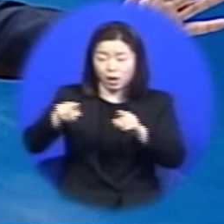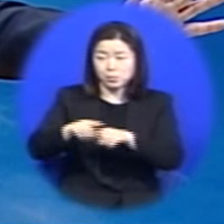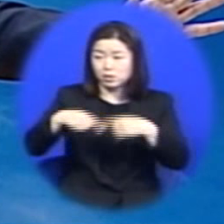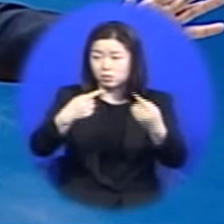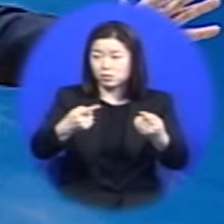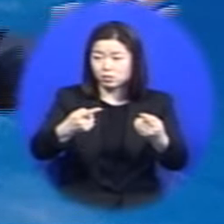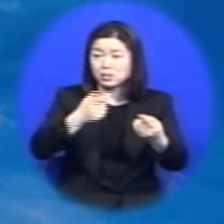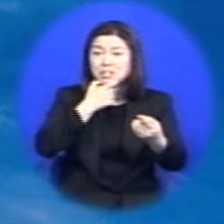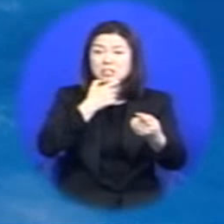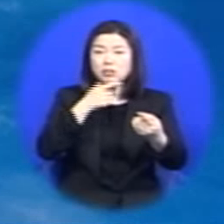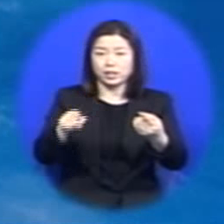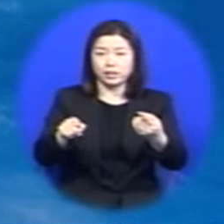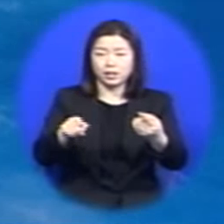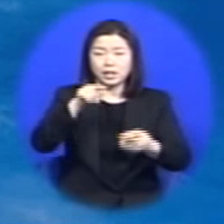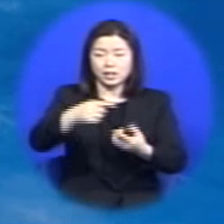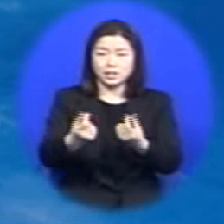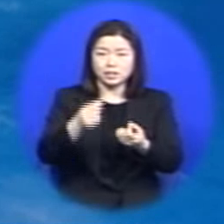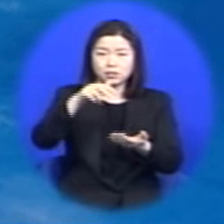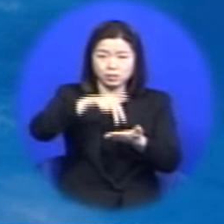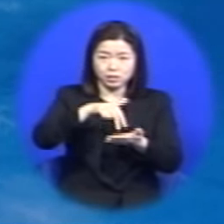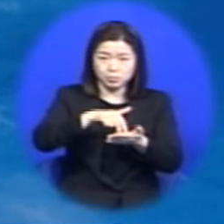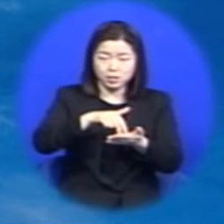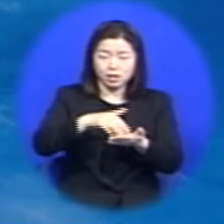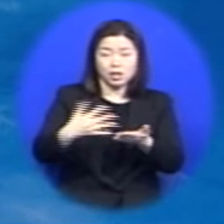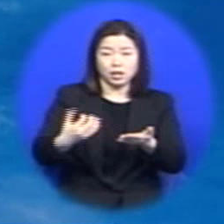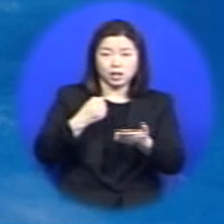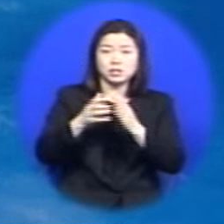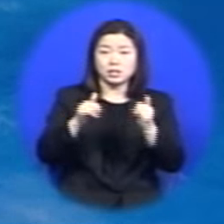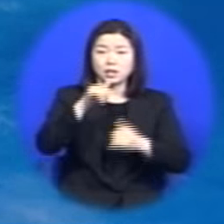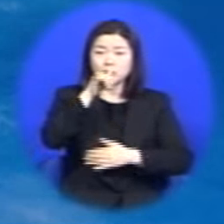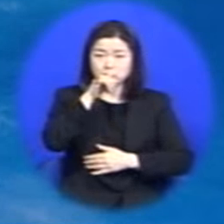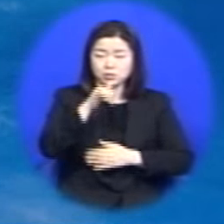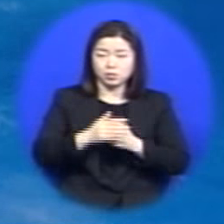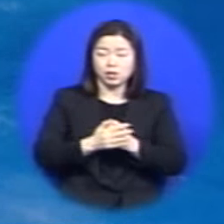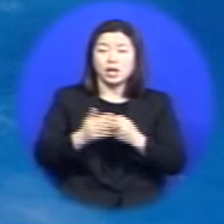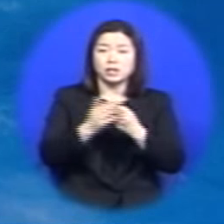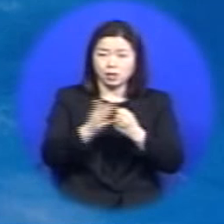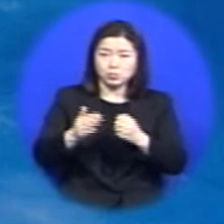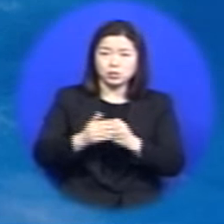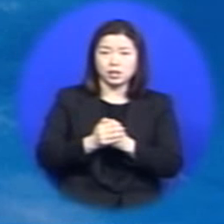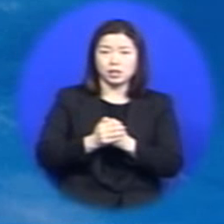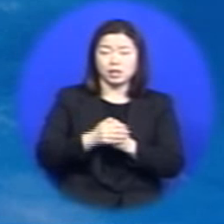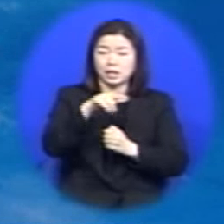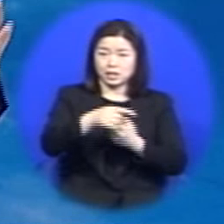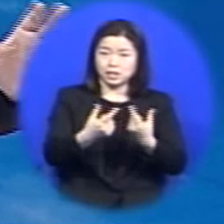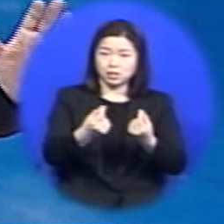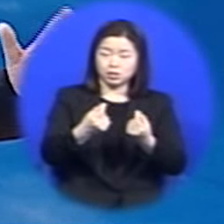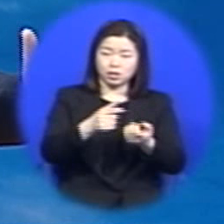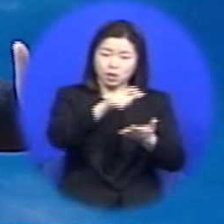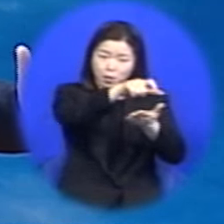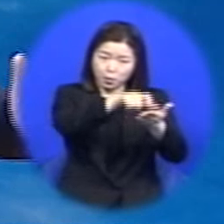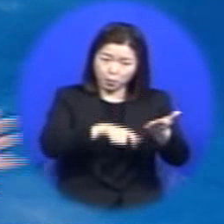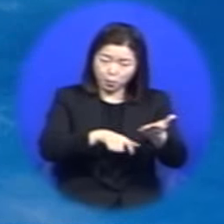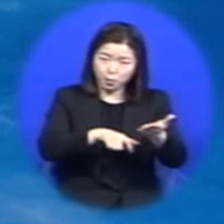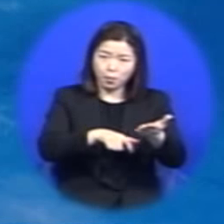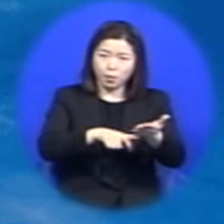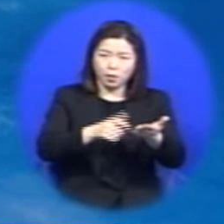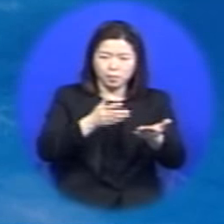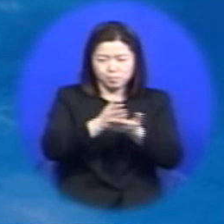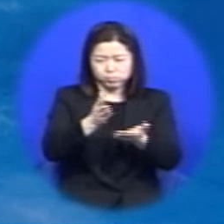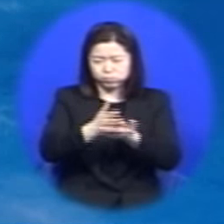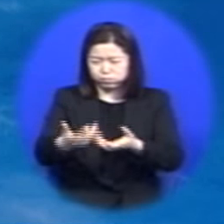이런 태도를 가지고 있는 분들이 있습니다. 그래서 이렇게 교단 교파가 많이